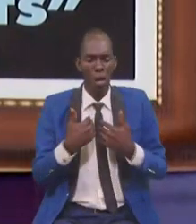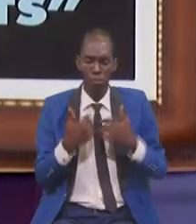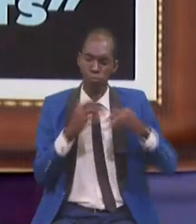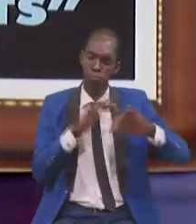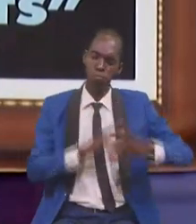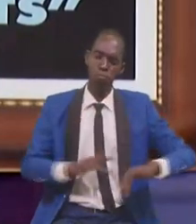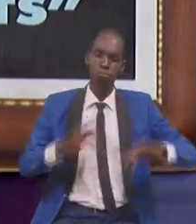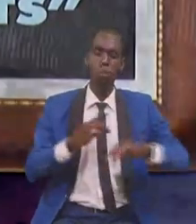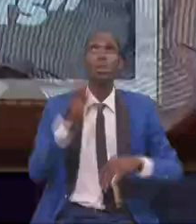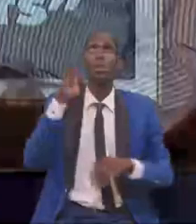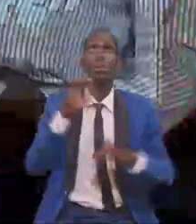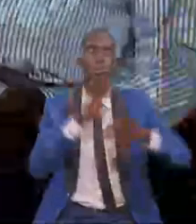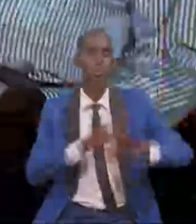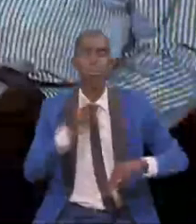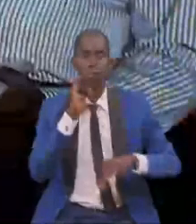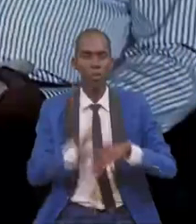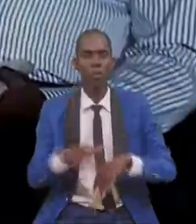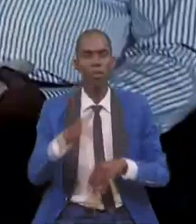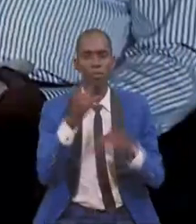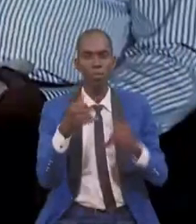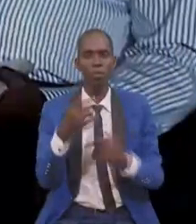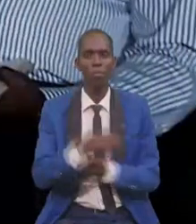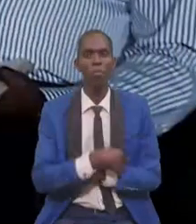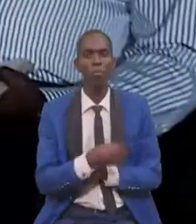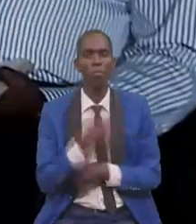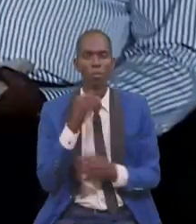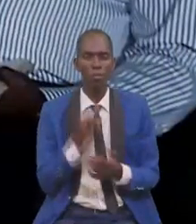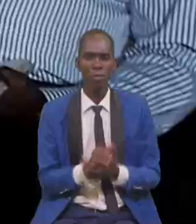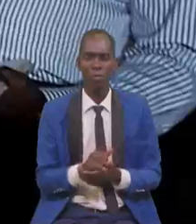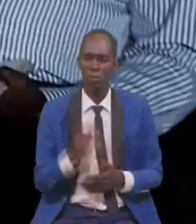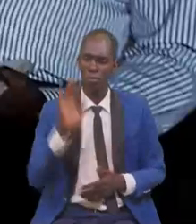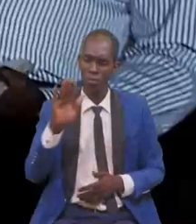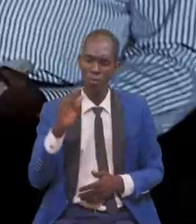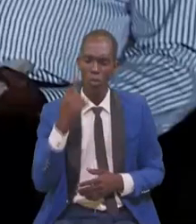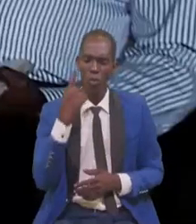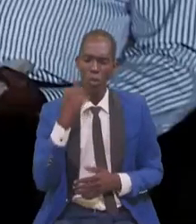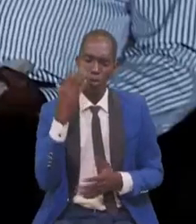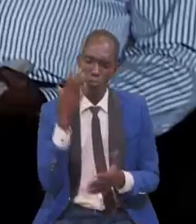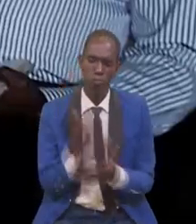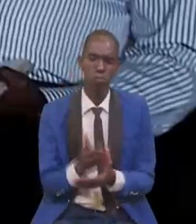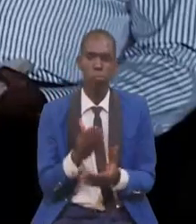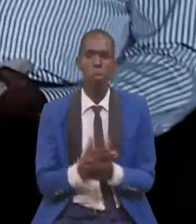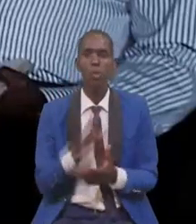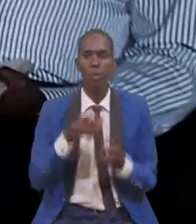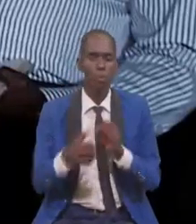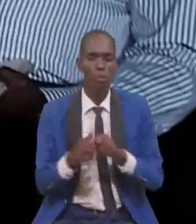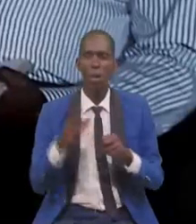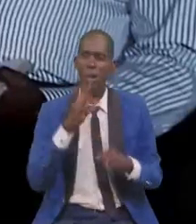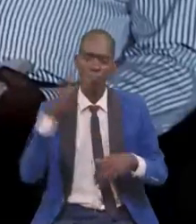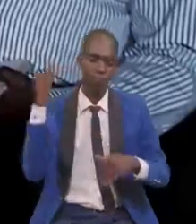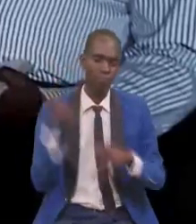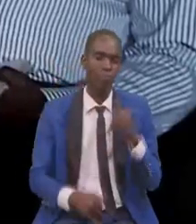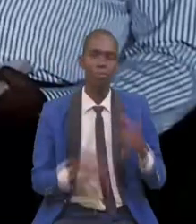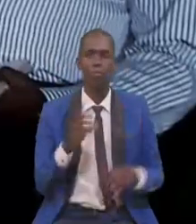elle. Sa compassion est sur vous ce soir. Et il lui dit, ne pleure pas. Ne pleurez pas ce soir,